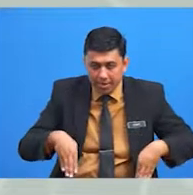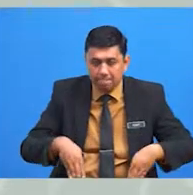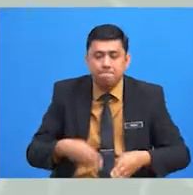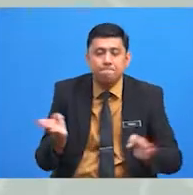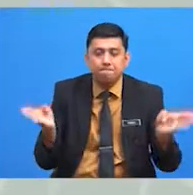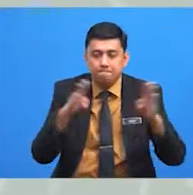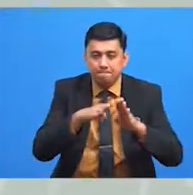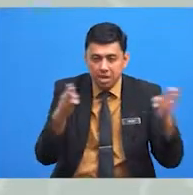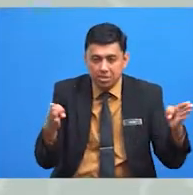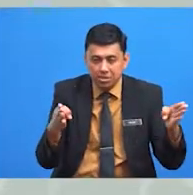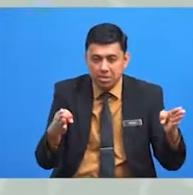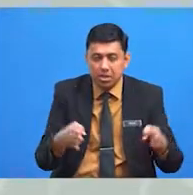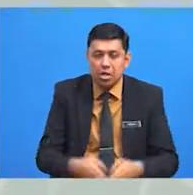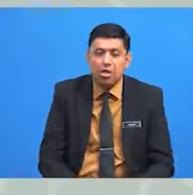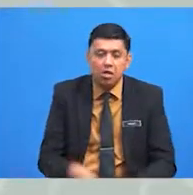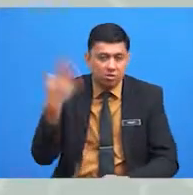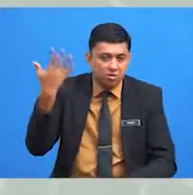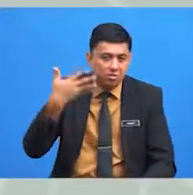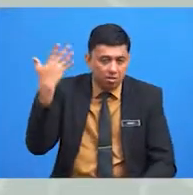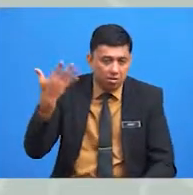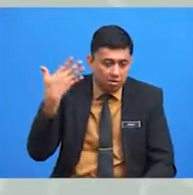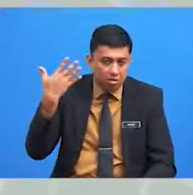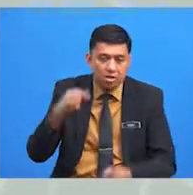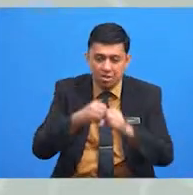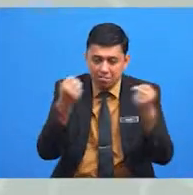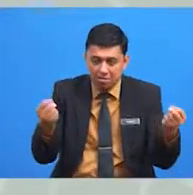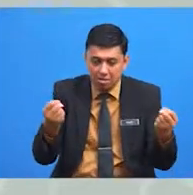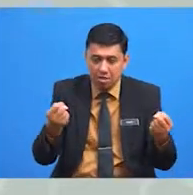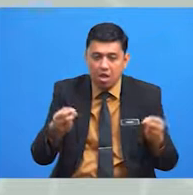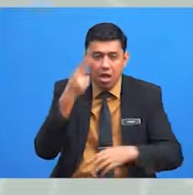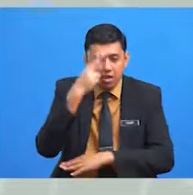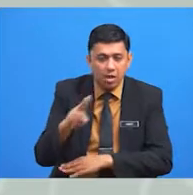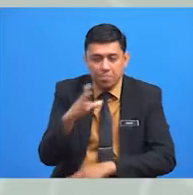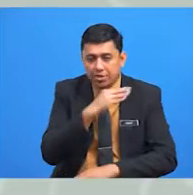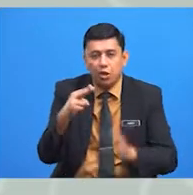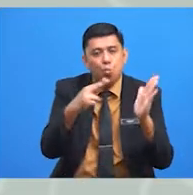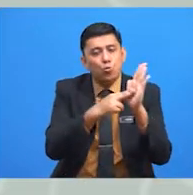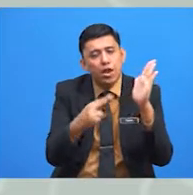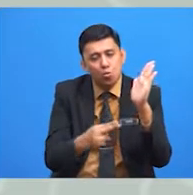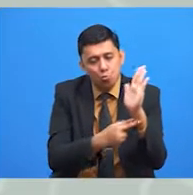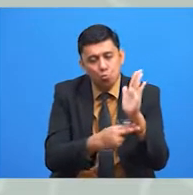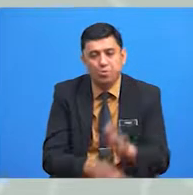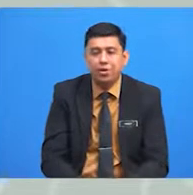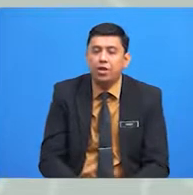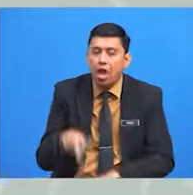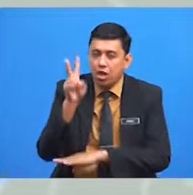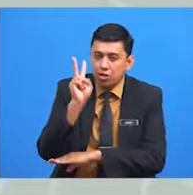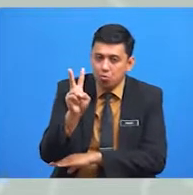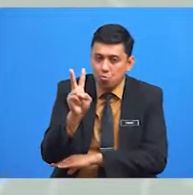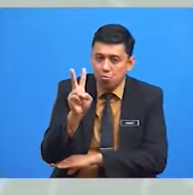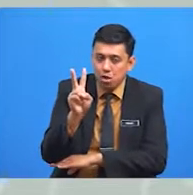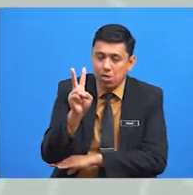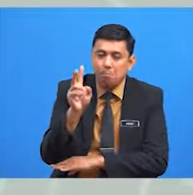sejarah, sastra, agama dan undang-undang. Dua buah karya